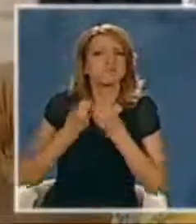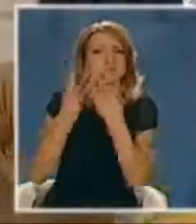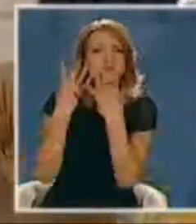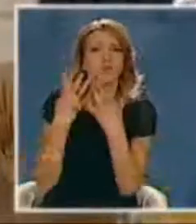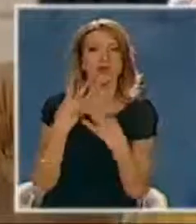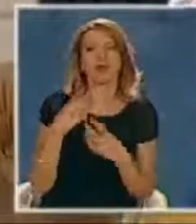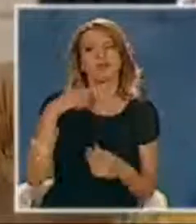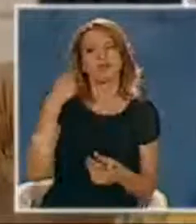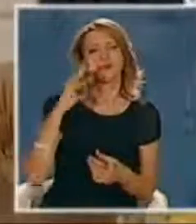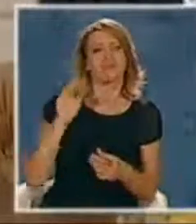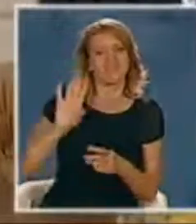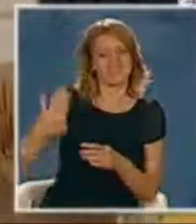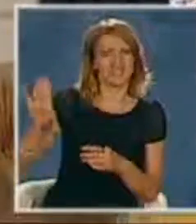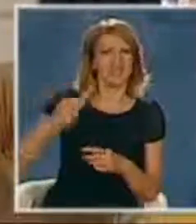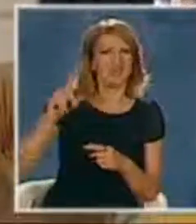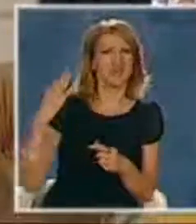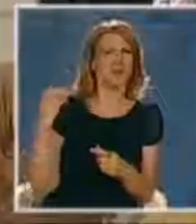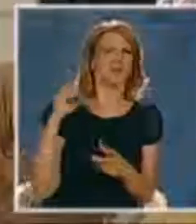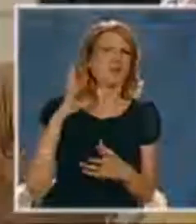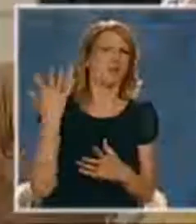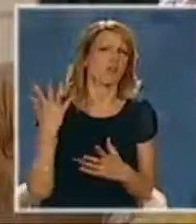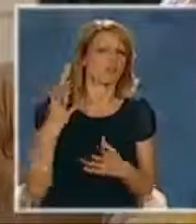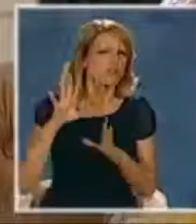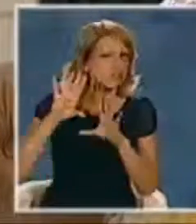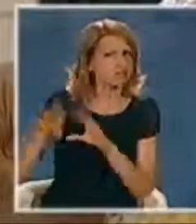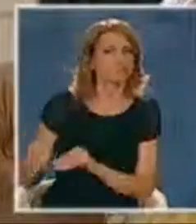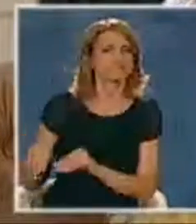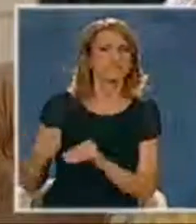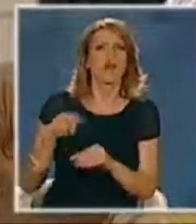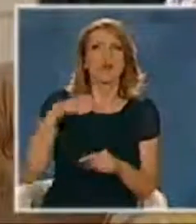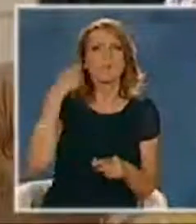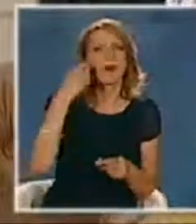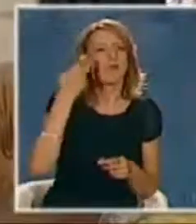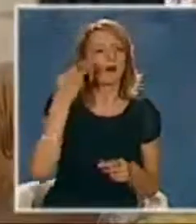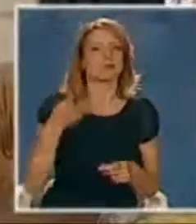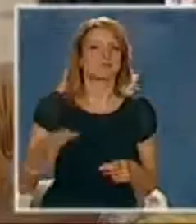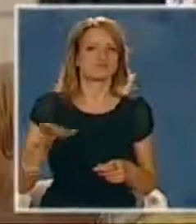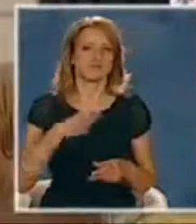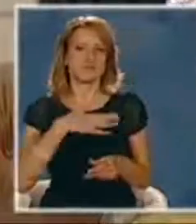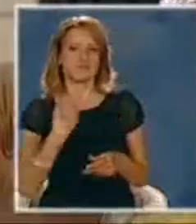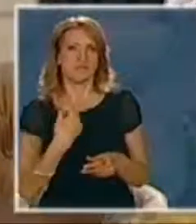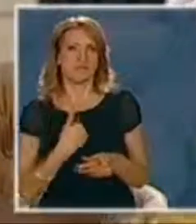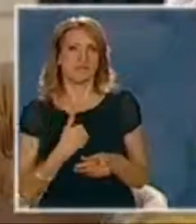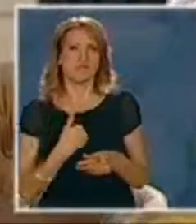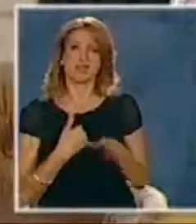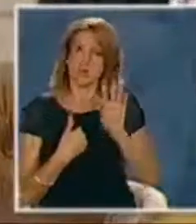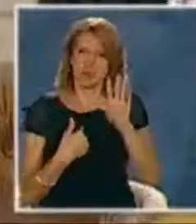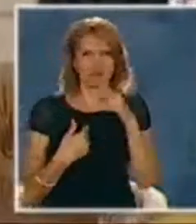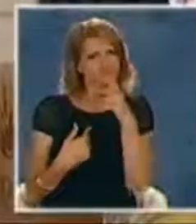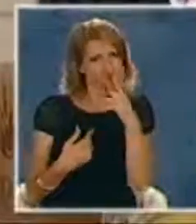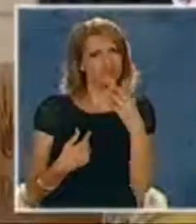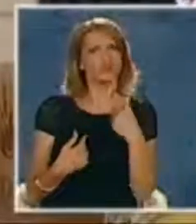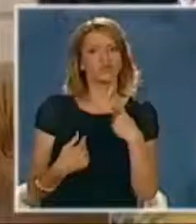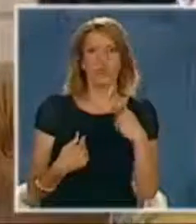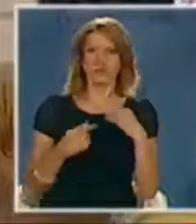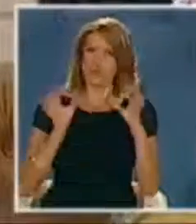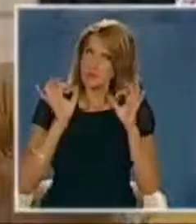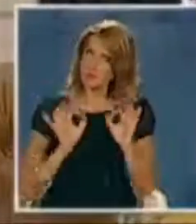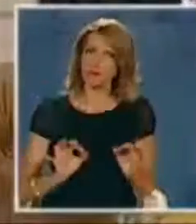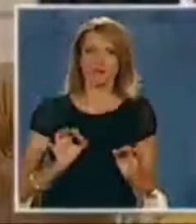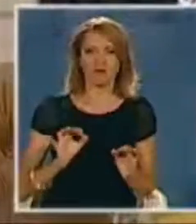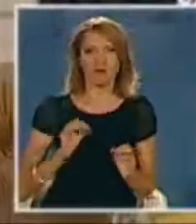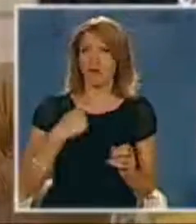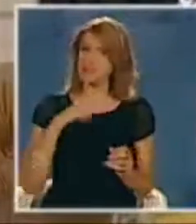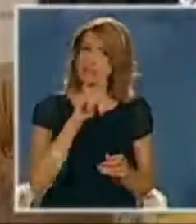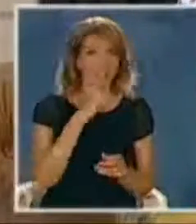забравя, тя нека, ох, моля те, не ме занимавай с глупости. Смисъл, едва ли не пренебрегна ме. И аз ще виж, че аз съм прав и че